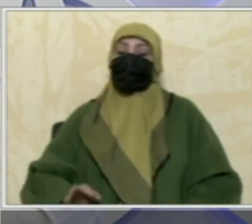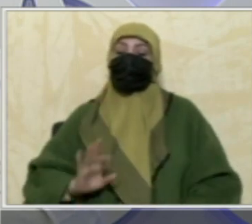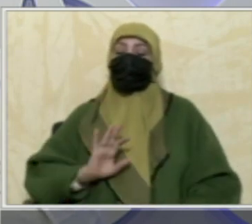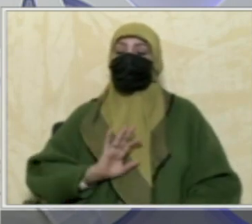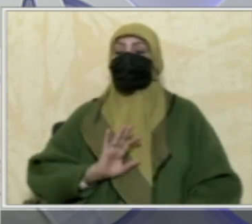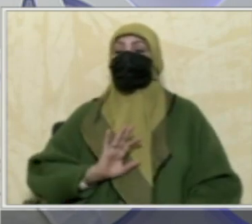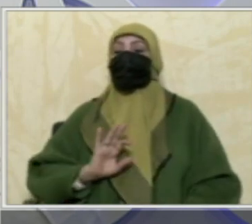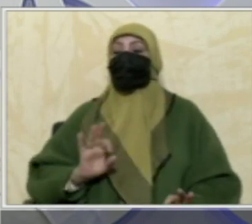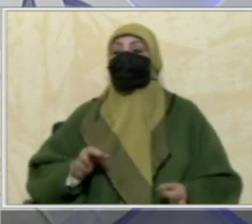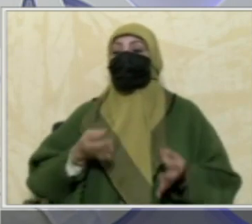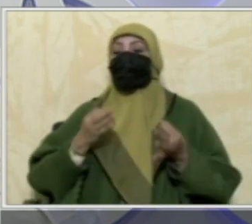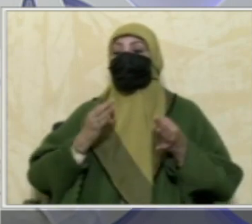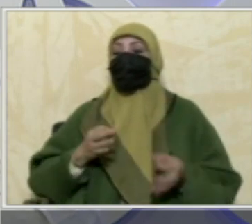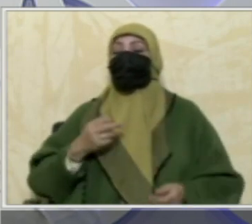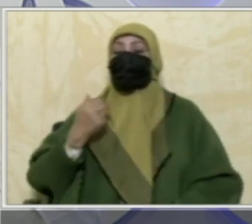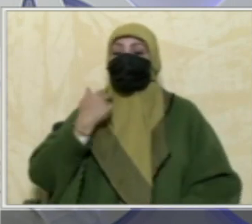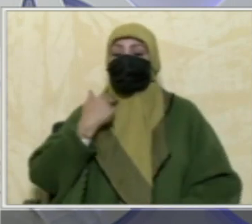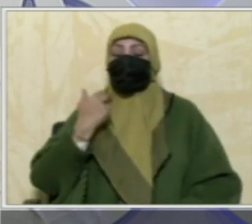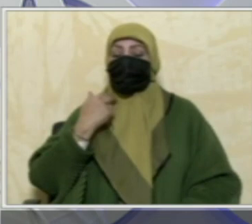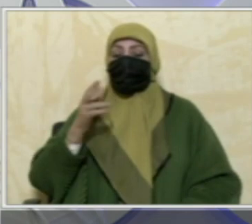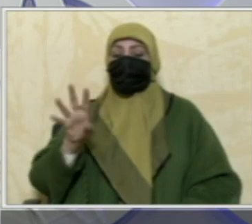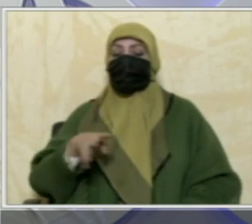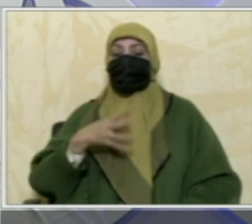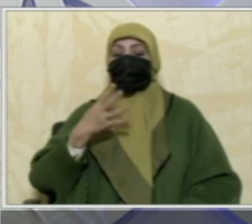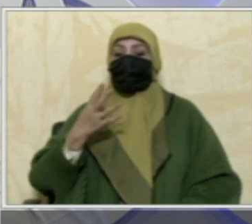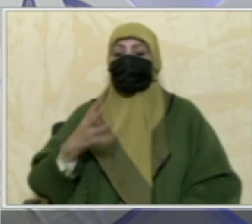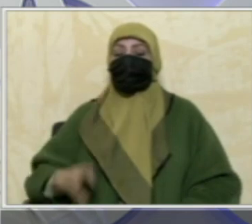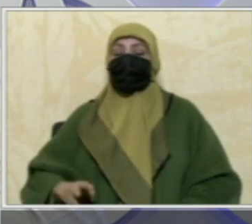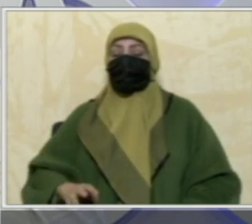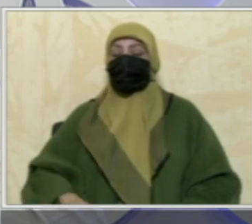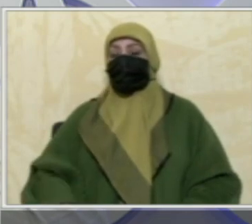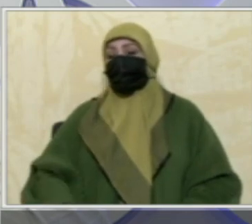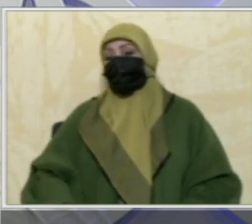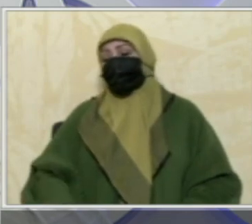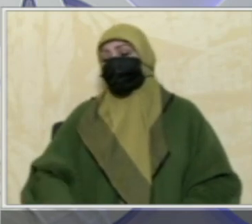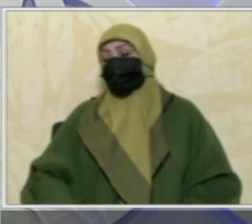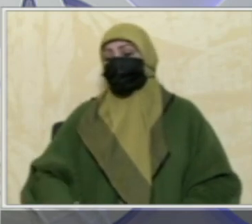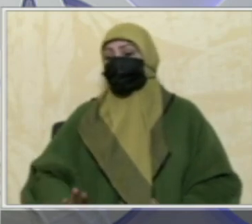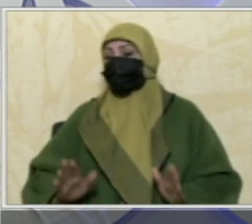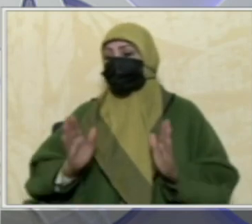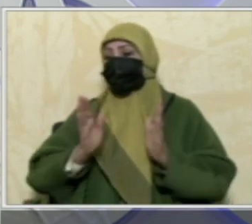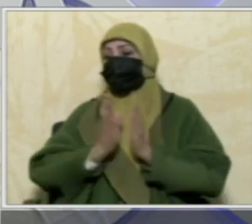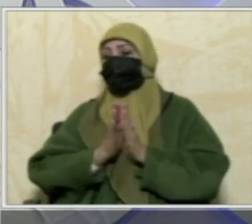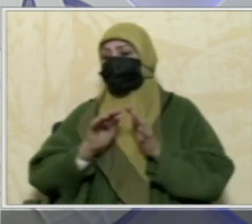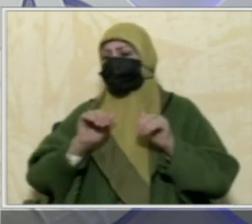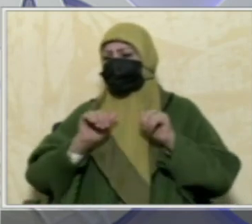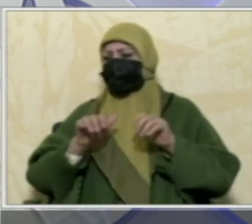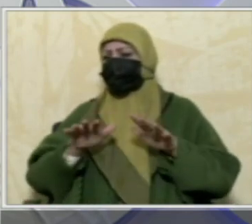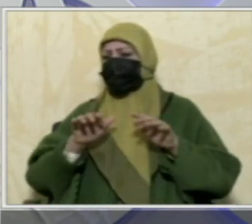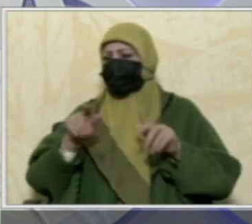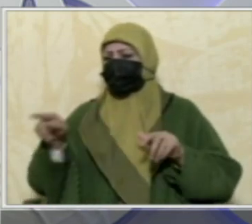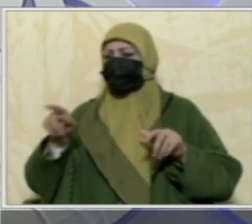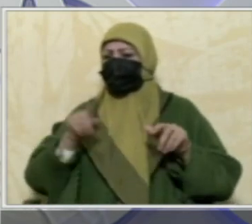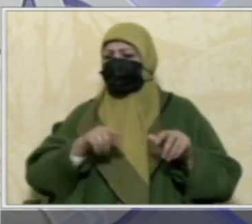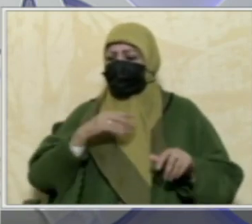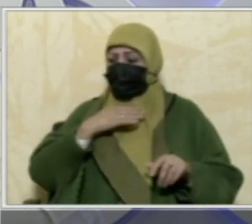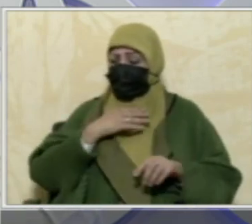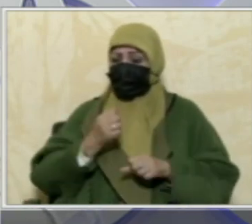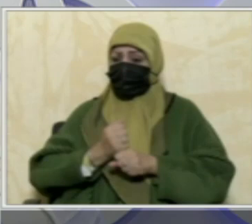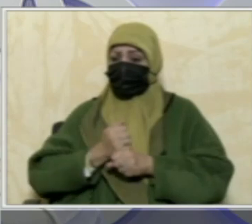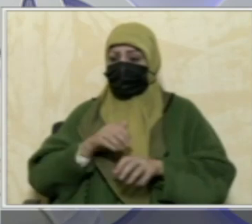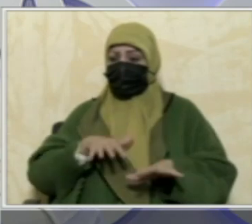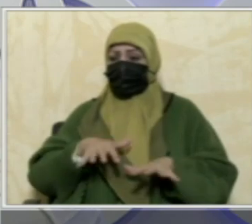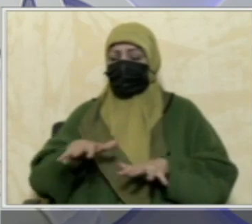باب دقيق لان للاسف انتشرت عندنا الرشوه من الموظفين وانتشر الجاه